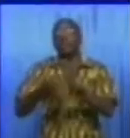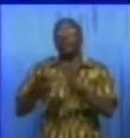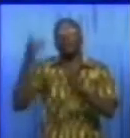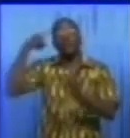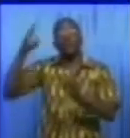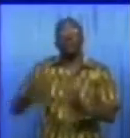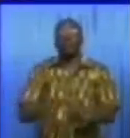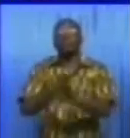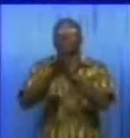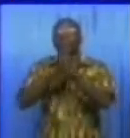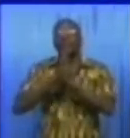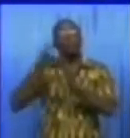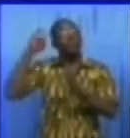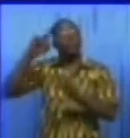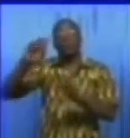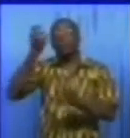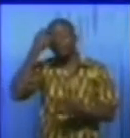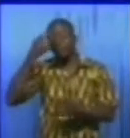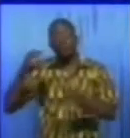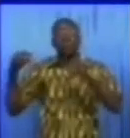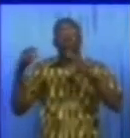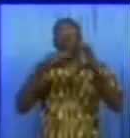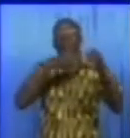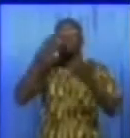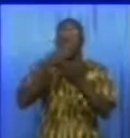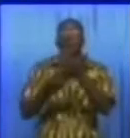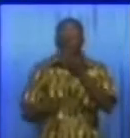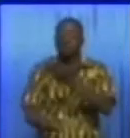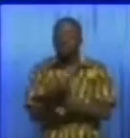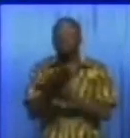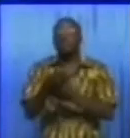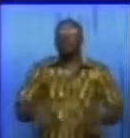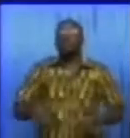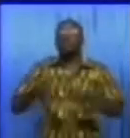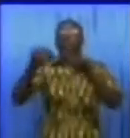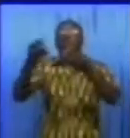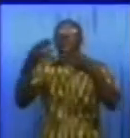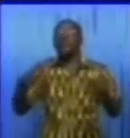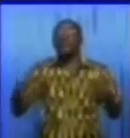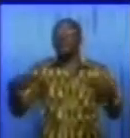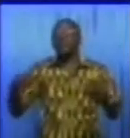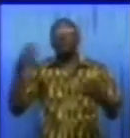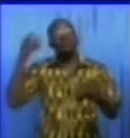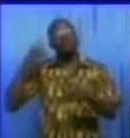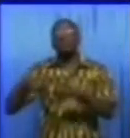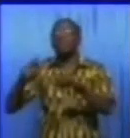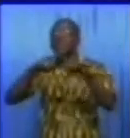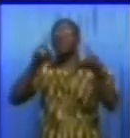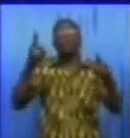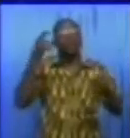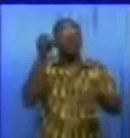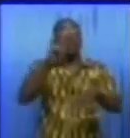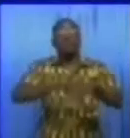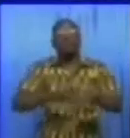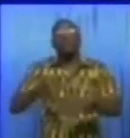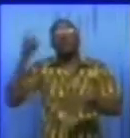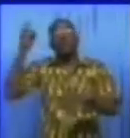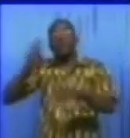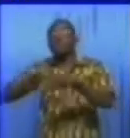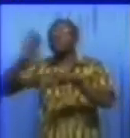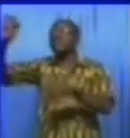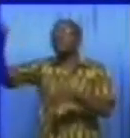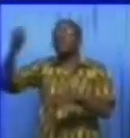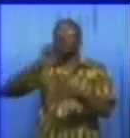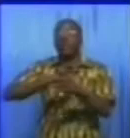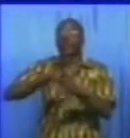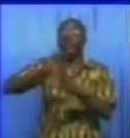au gouvernement plus de mesures pour lutter contre la corruption dans l'attribution des marchés publics, la diversification de l'enseignement supérieur en mettant l'accent sur la